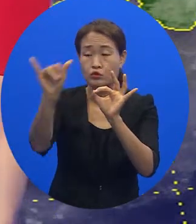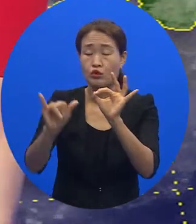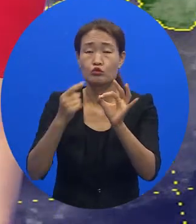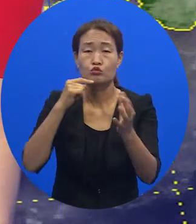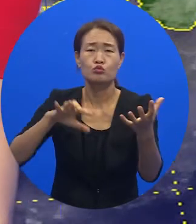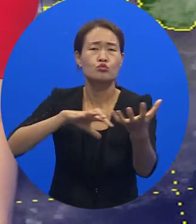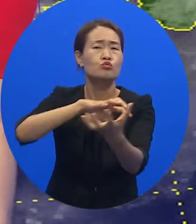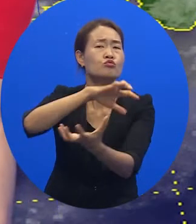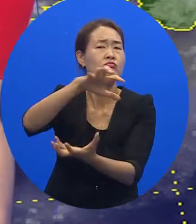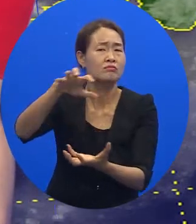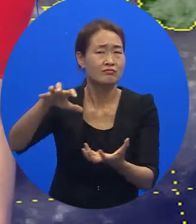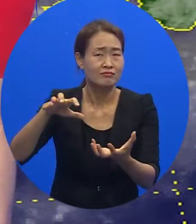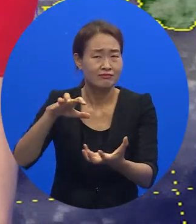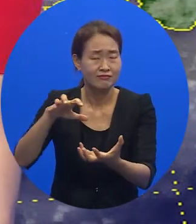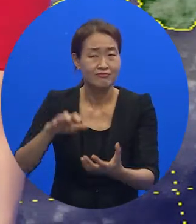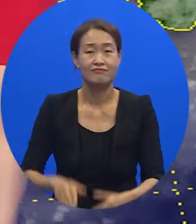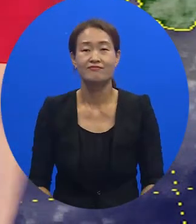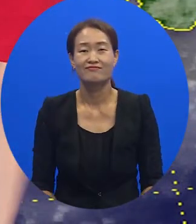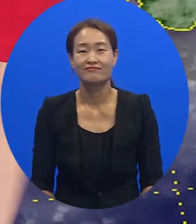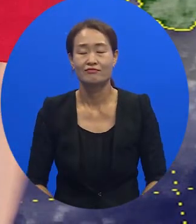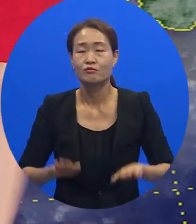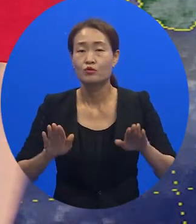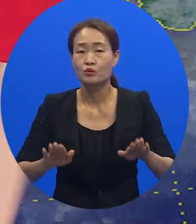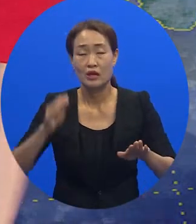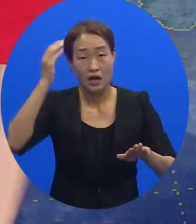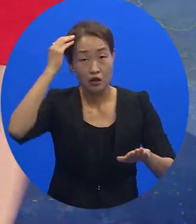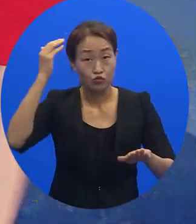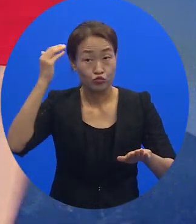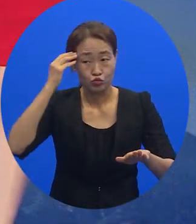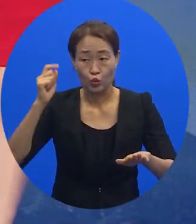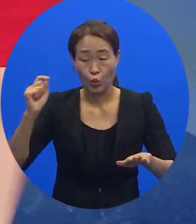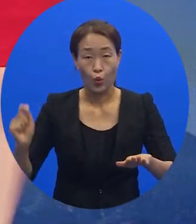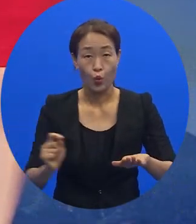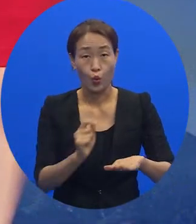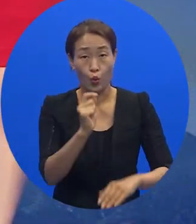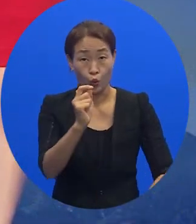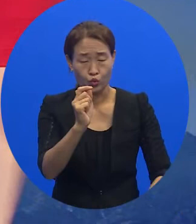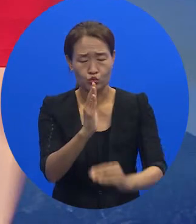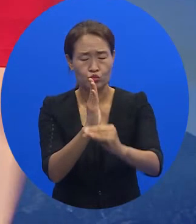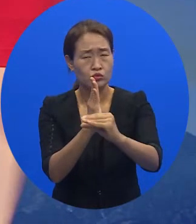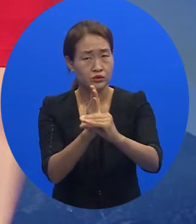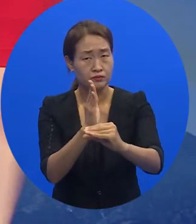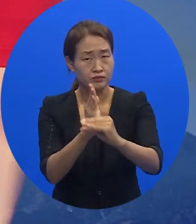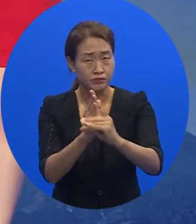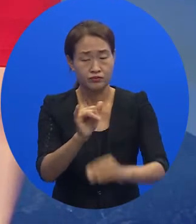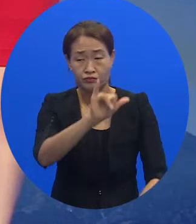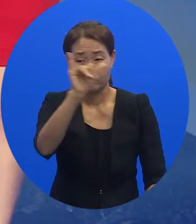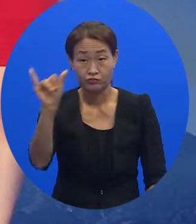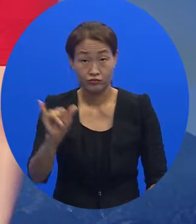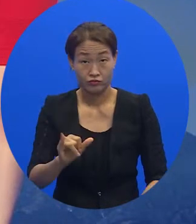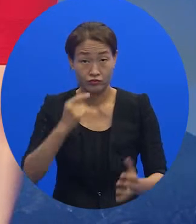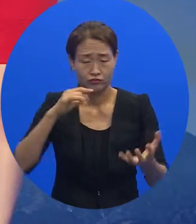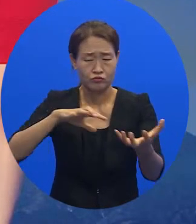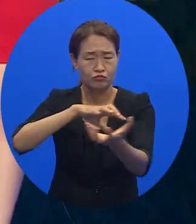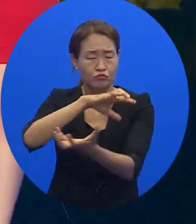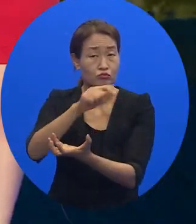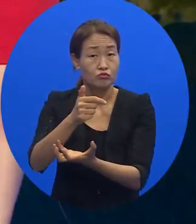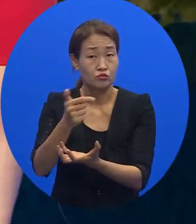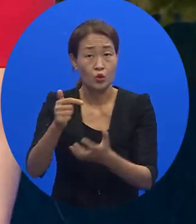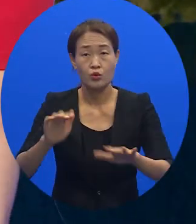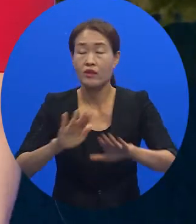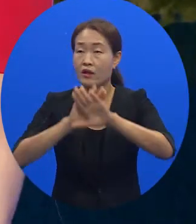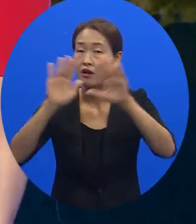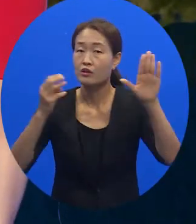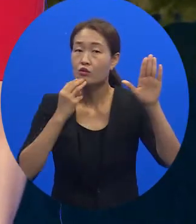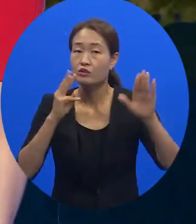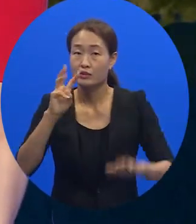구름이 끼어 있는 모습입니다. 오늘 우리나라는 고기압의 가장자리에 들어 전국에 구름 많겠습니다. 오늘 한낮